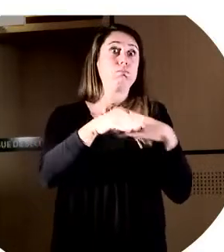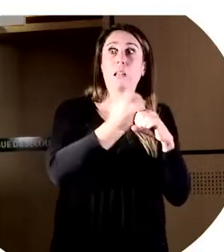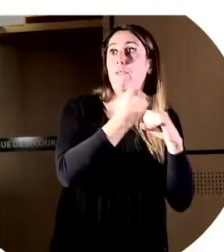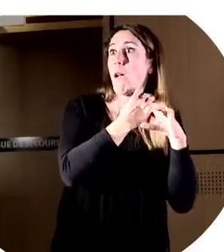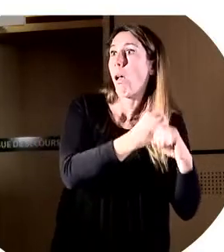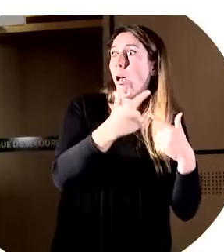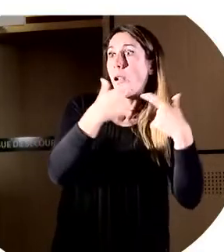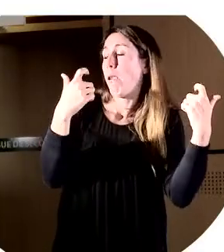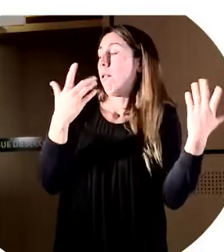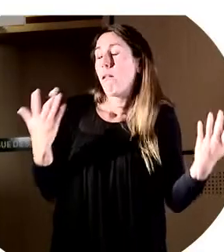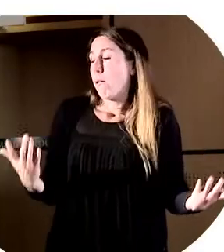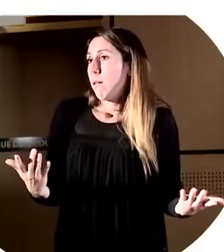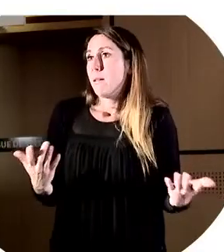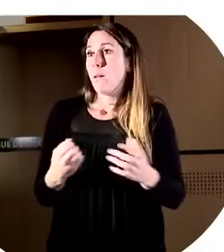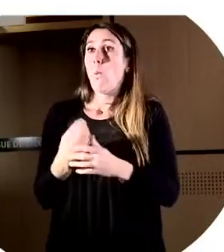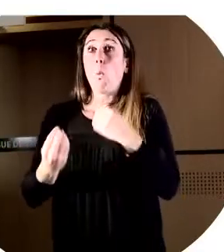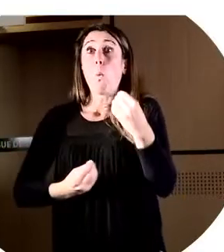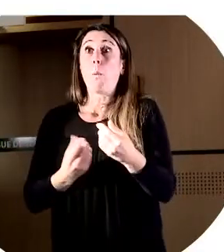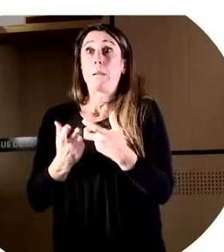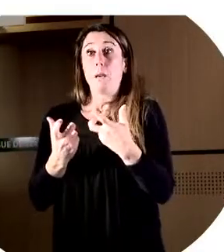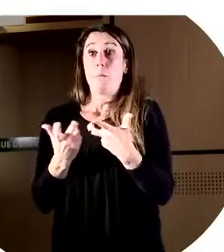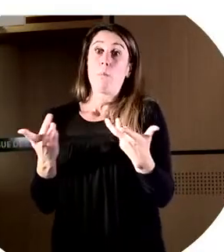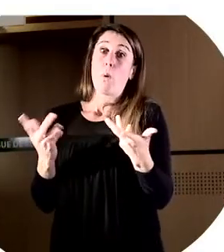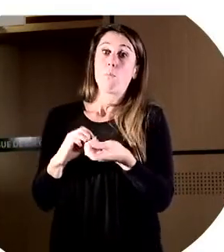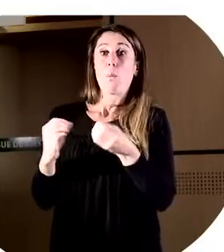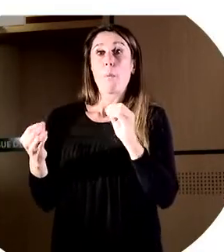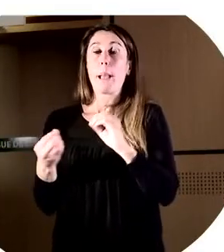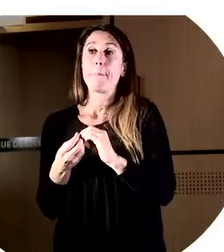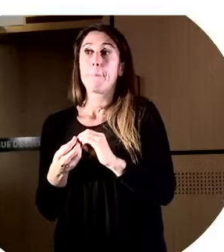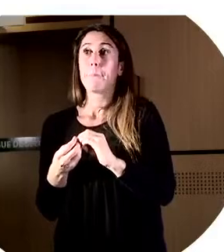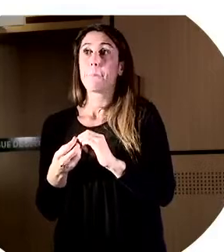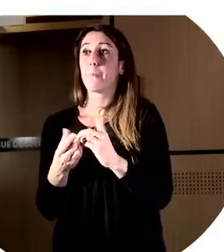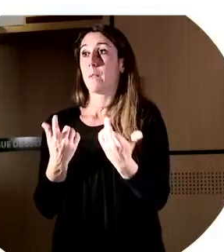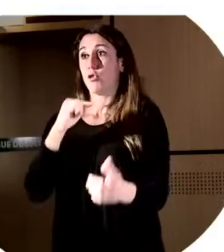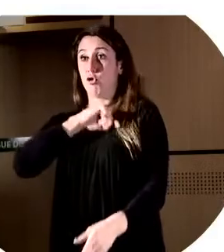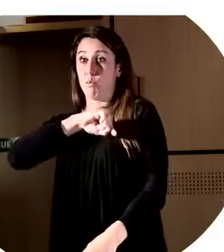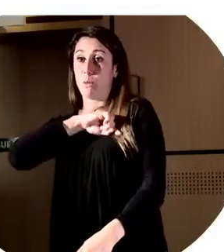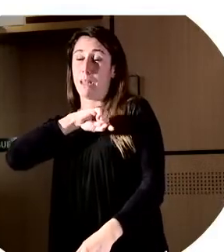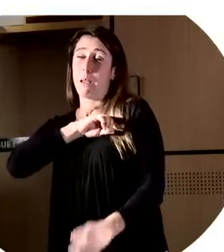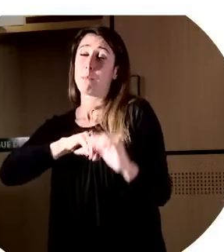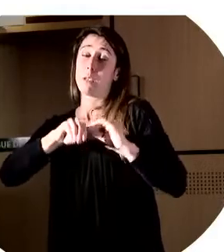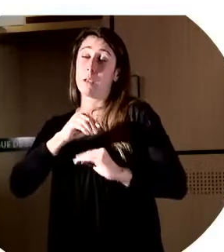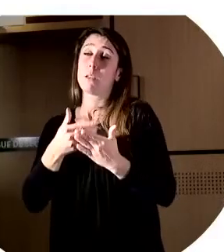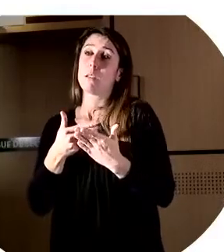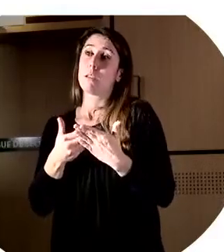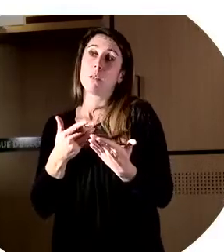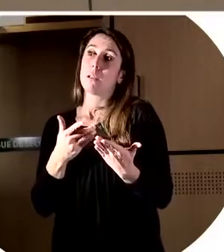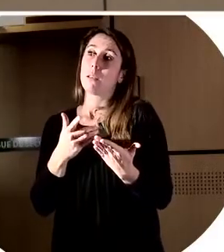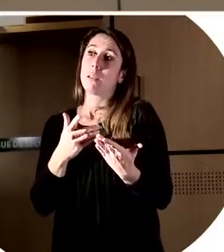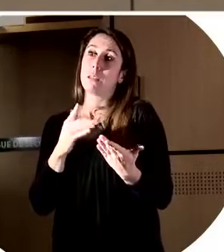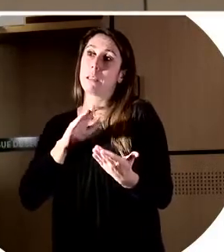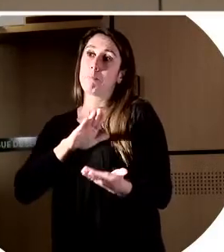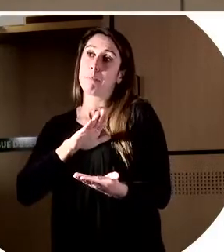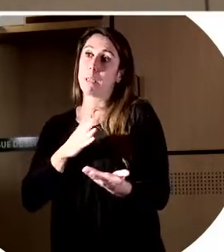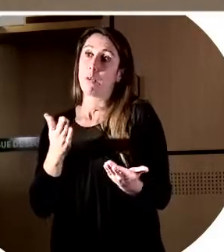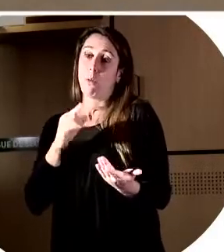à côté. Et puis il y a des problèmes qui sont vraiment liés aux chimiothérapies, qui viennent du fait que ces